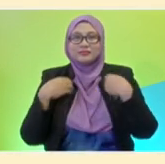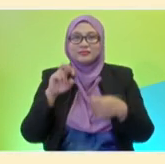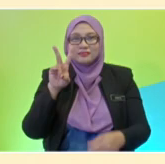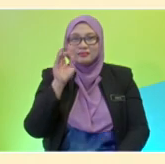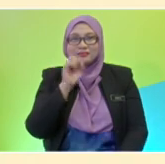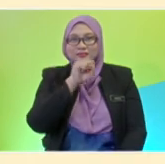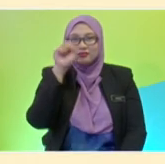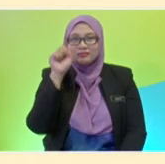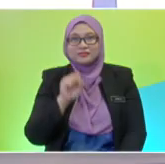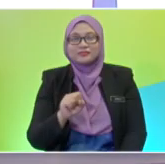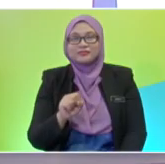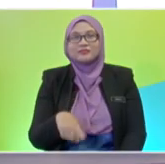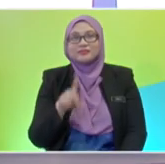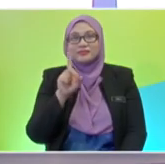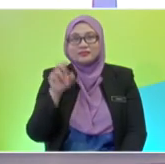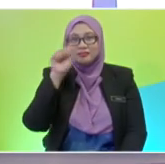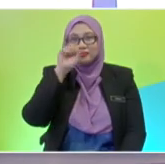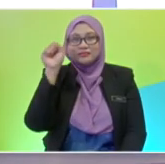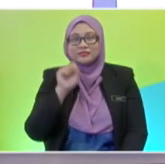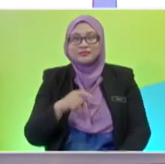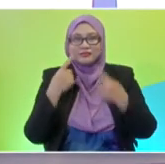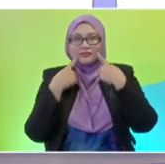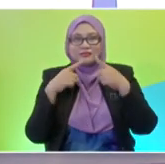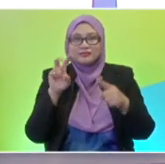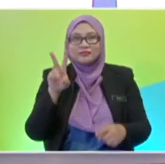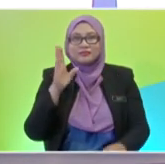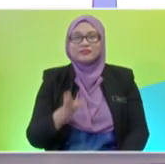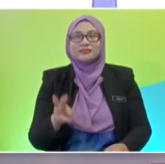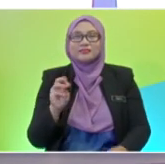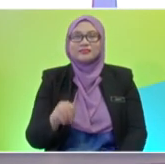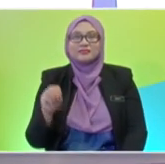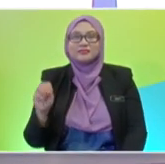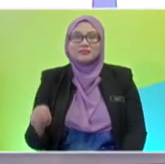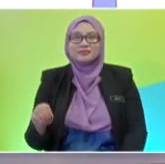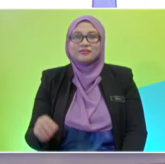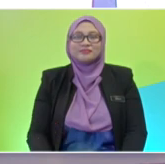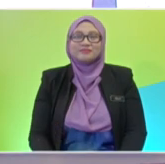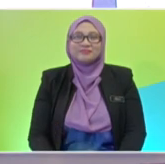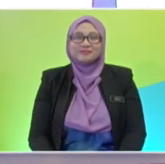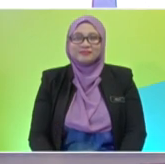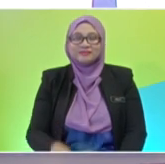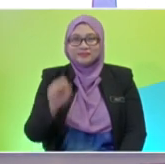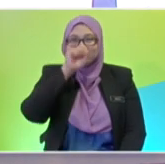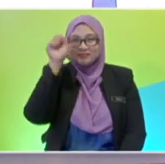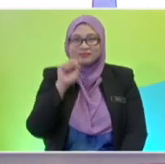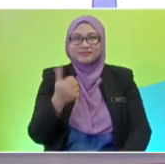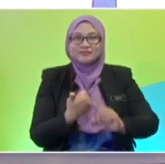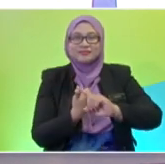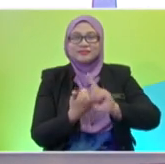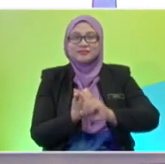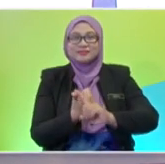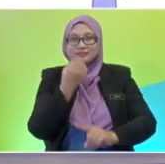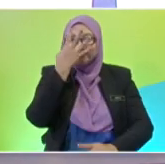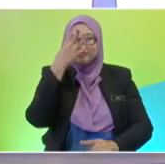satu soalan akan dijawab oleh dua orang murid kita bagi sama hadir soal yang pertamanya tekan